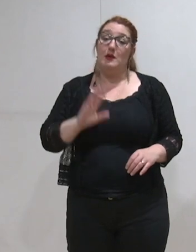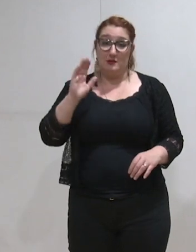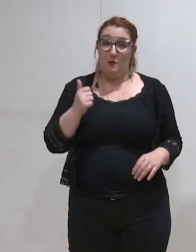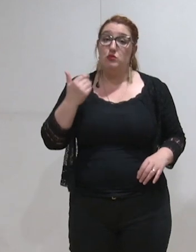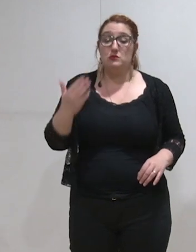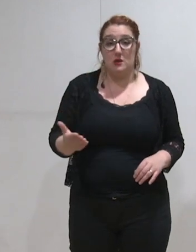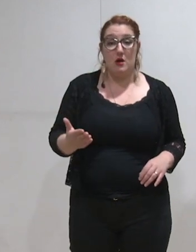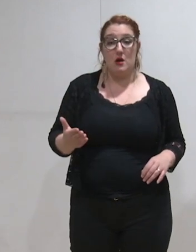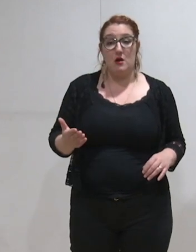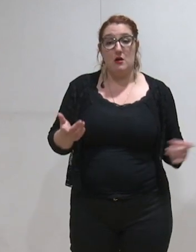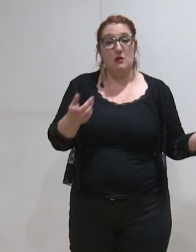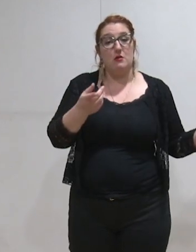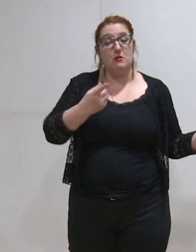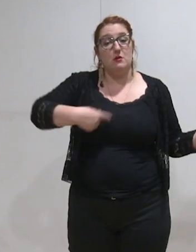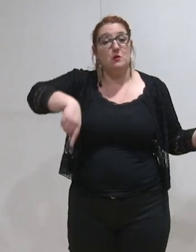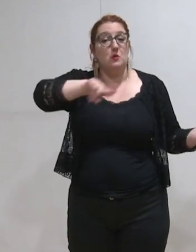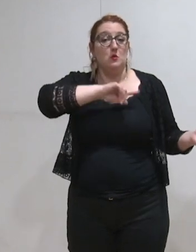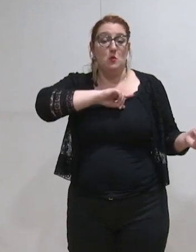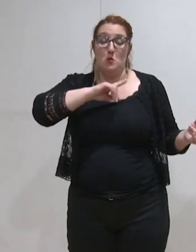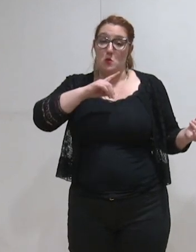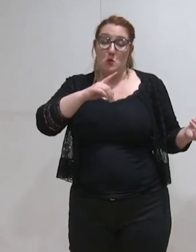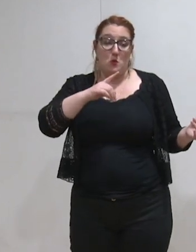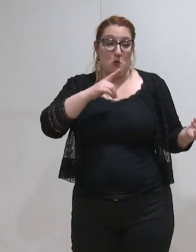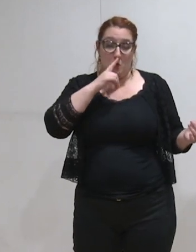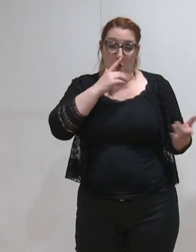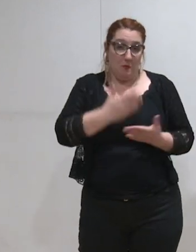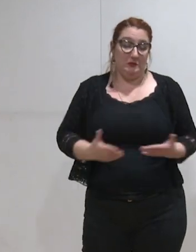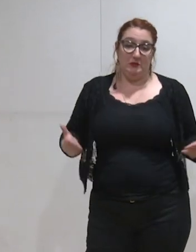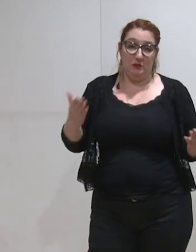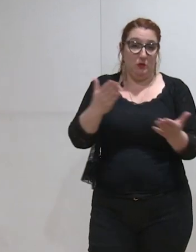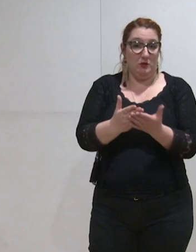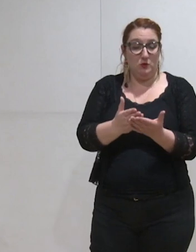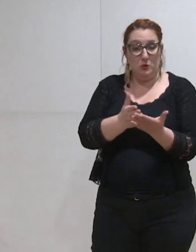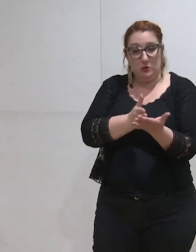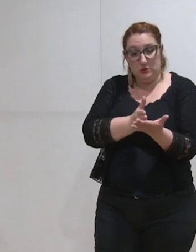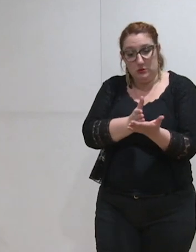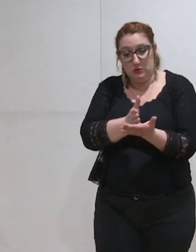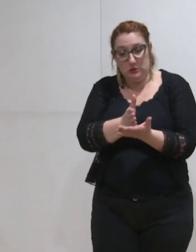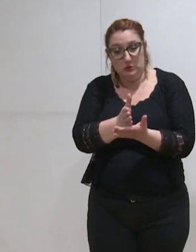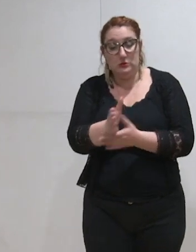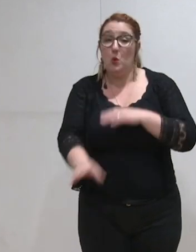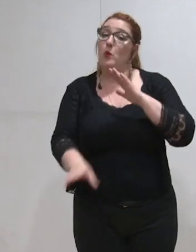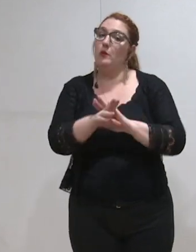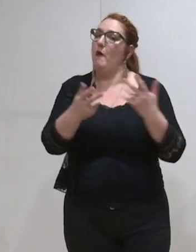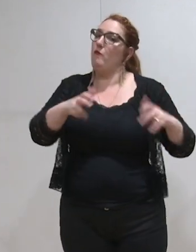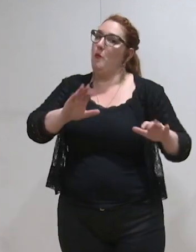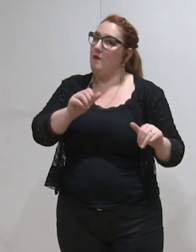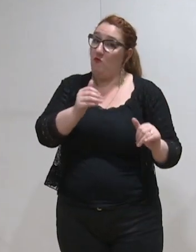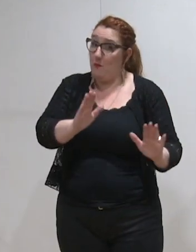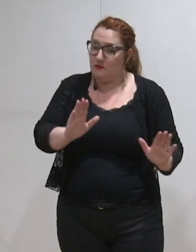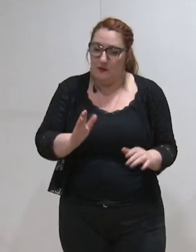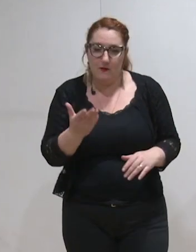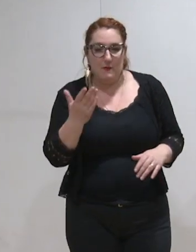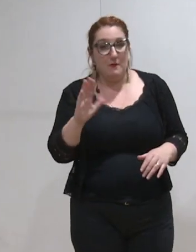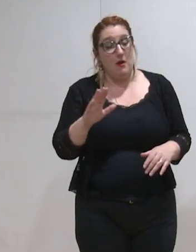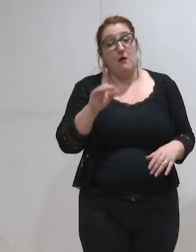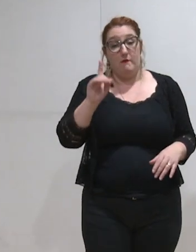que nous allons dans un scénario que effectivement nous n'avions pas privilégié initialement à savoir la création